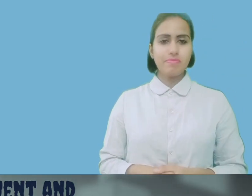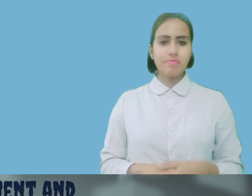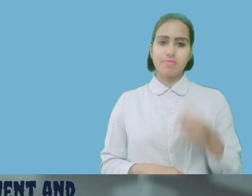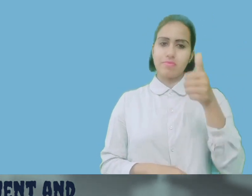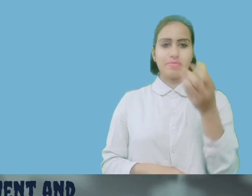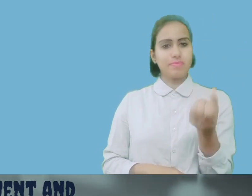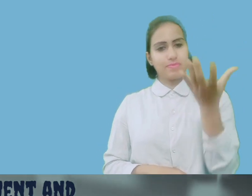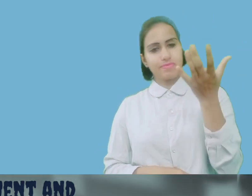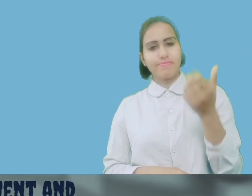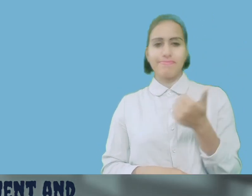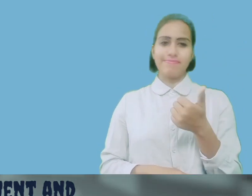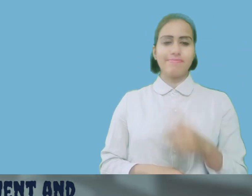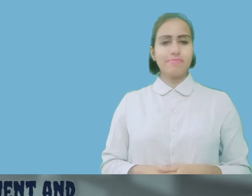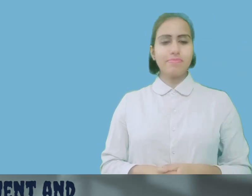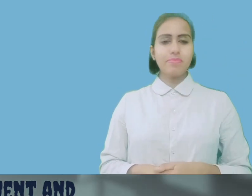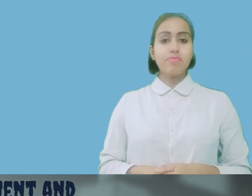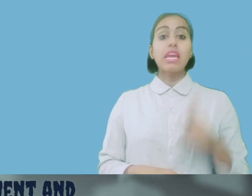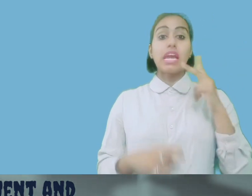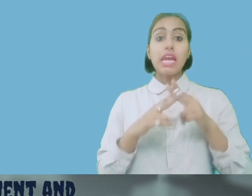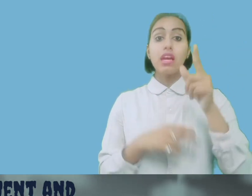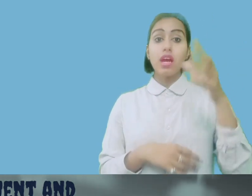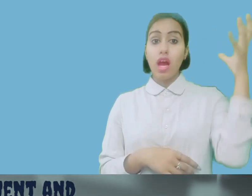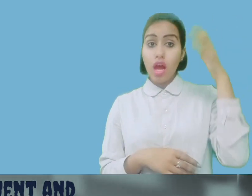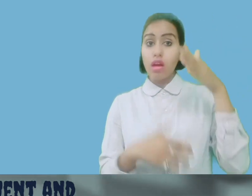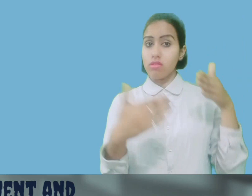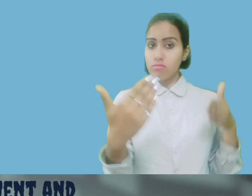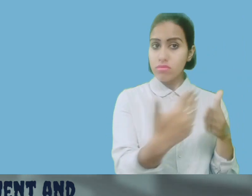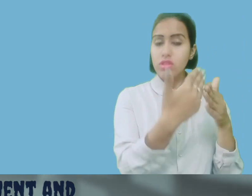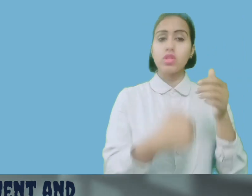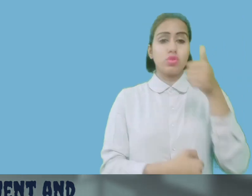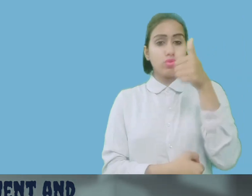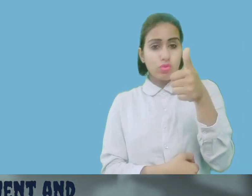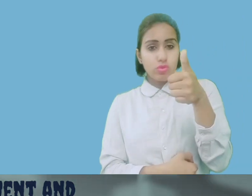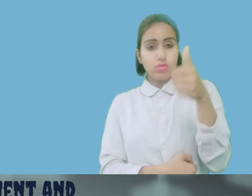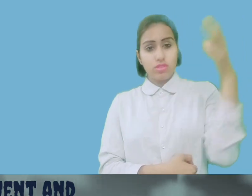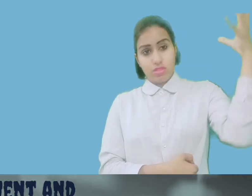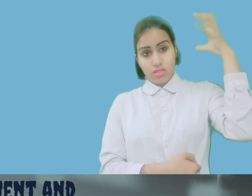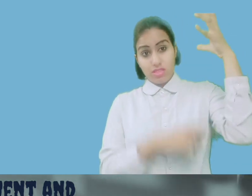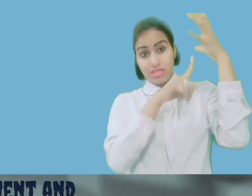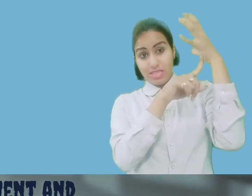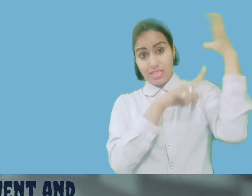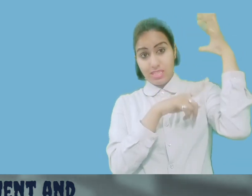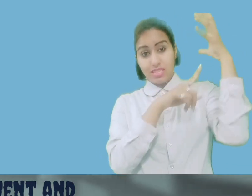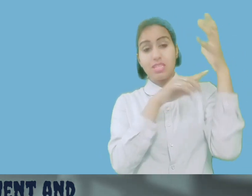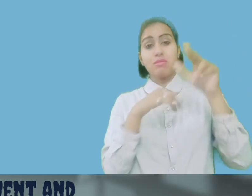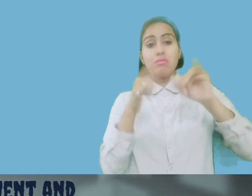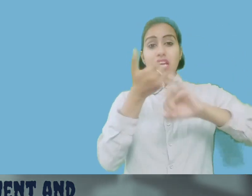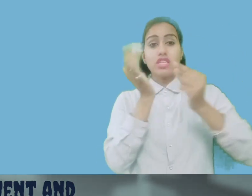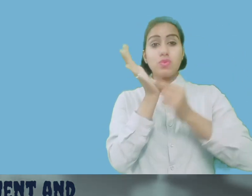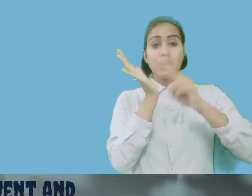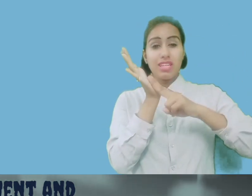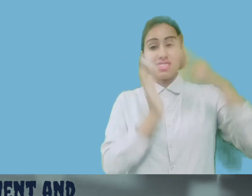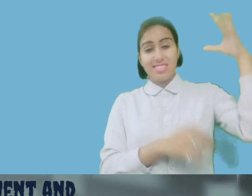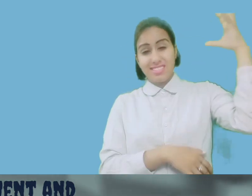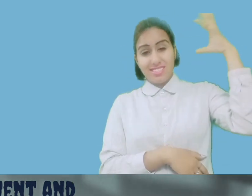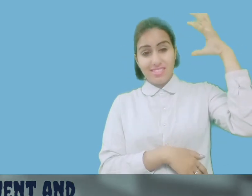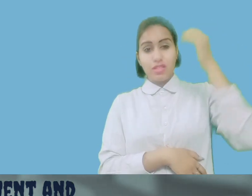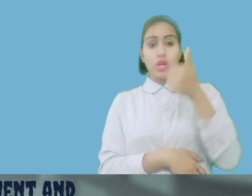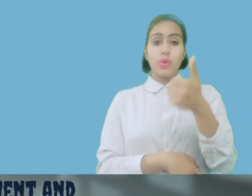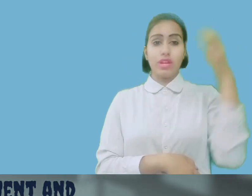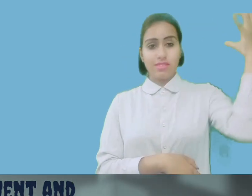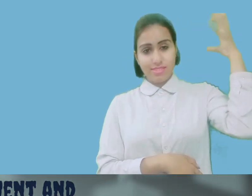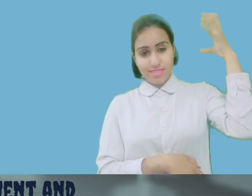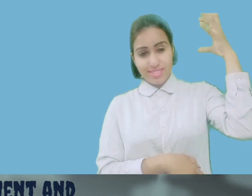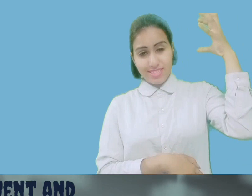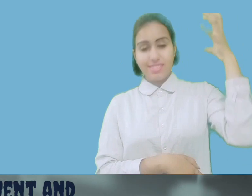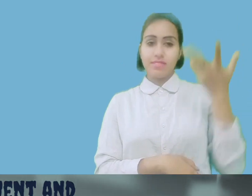है, और सोने के लिए है। कोल्ड ड्रिंक के लिए है कि हम ब्लैक करके, और जैसे बोतल का ओपनर खोलते हैं तो हम इस तरह से बोतल का